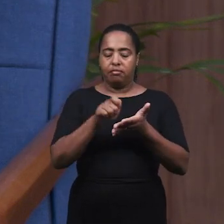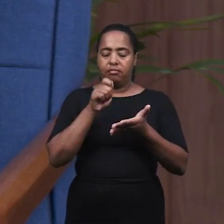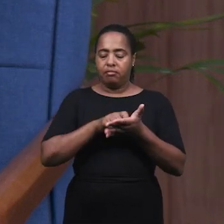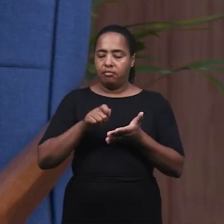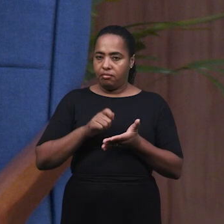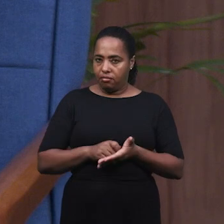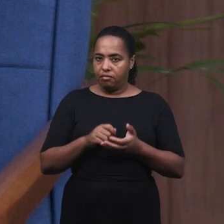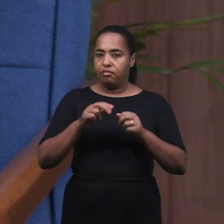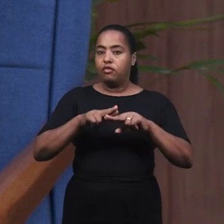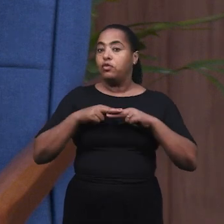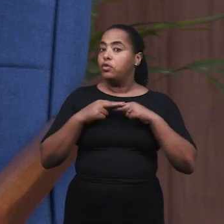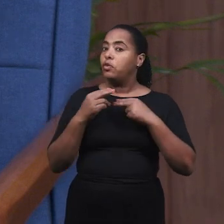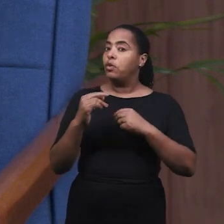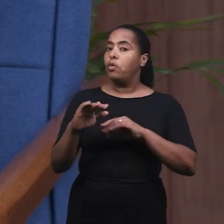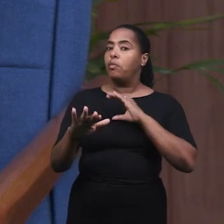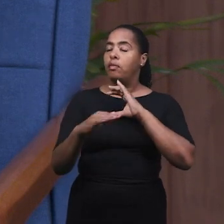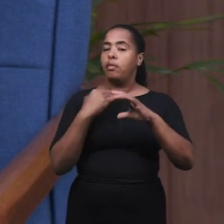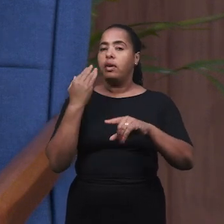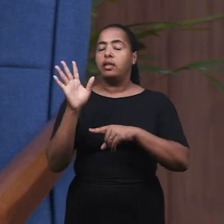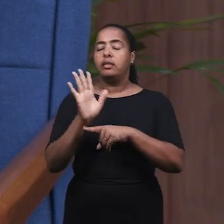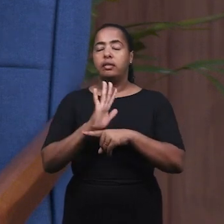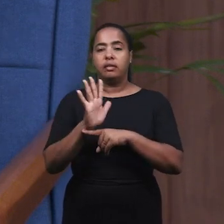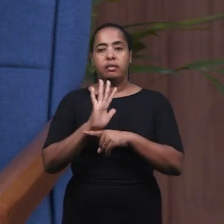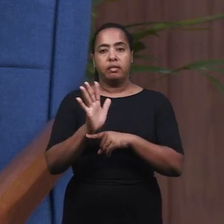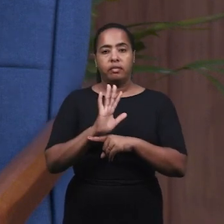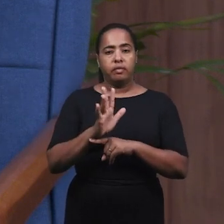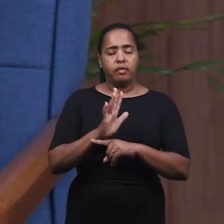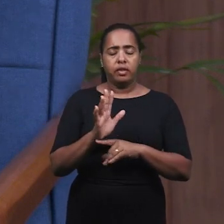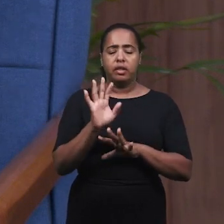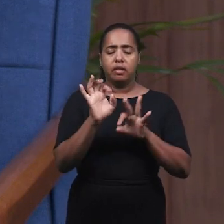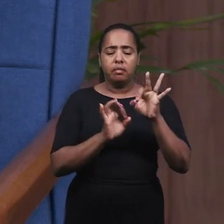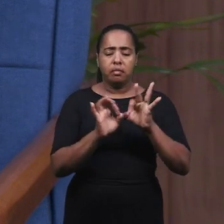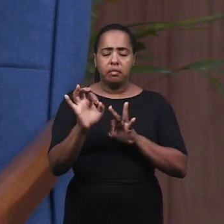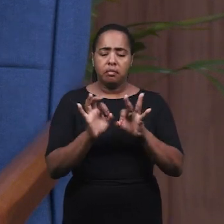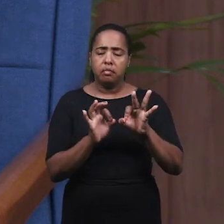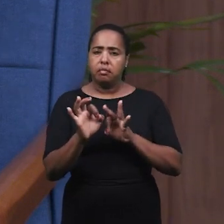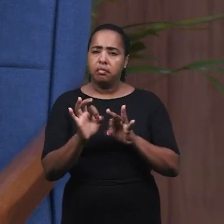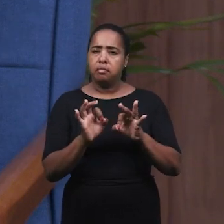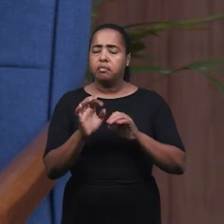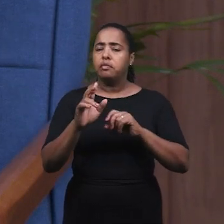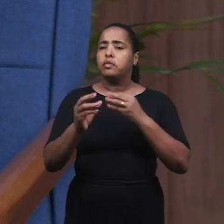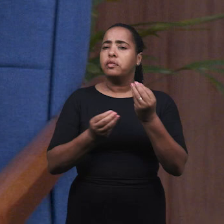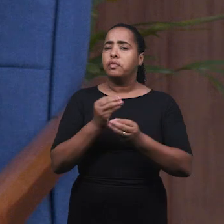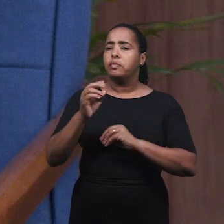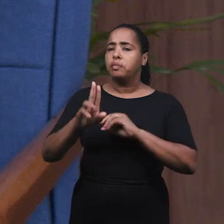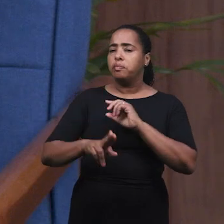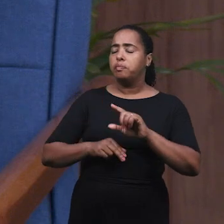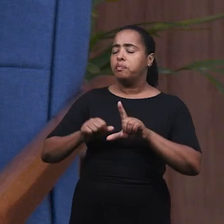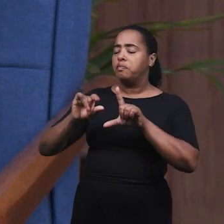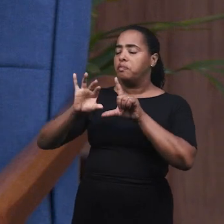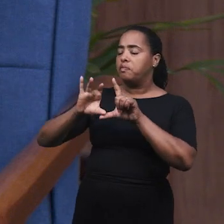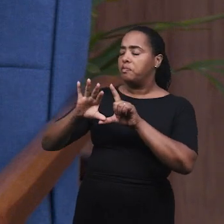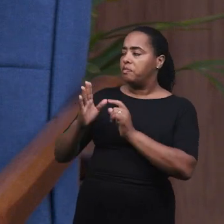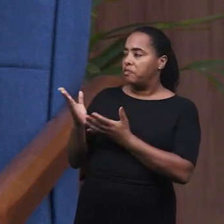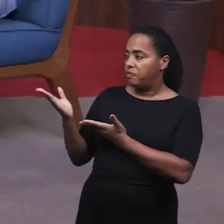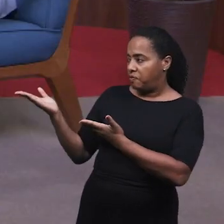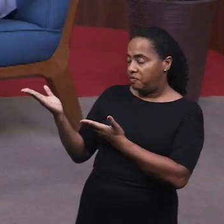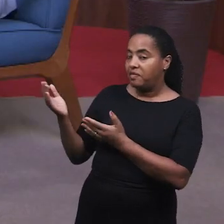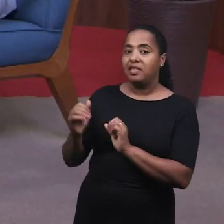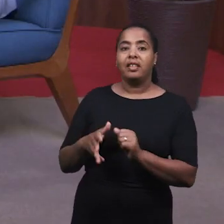Donc, ceux qui nous envoient des participations par écrit ou à travers des vidéos, ils font cela à travers